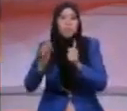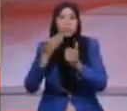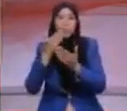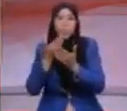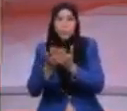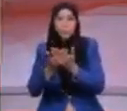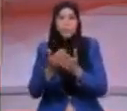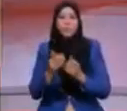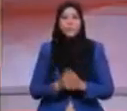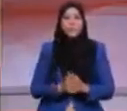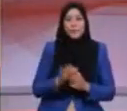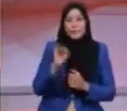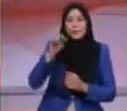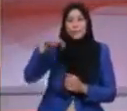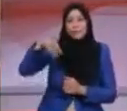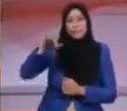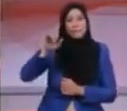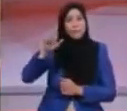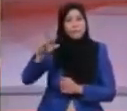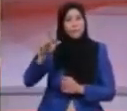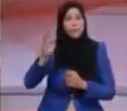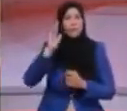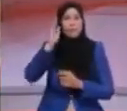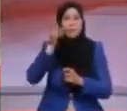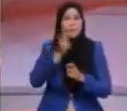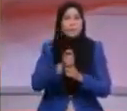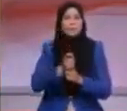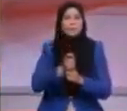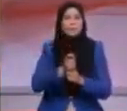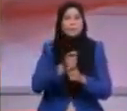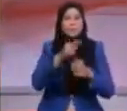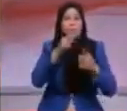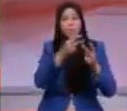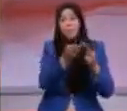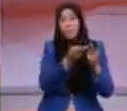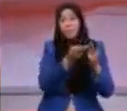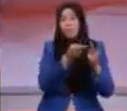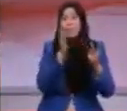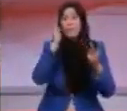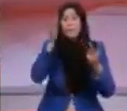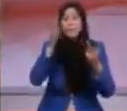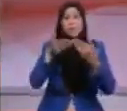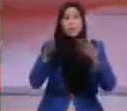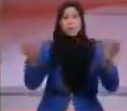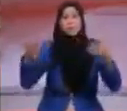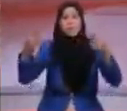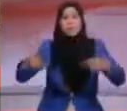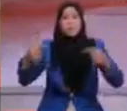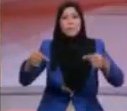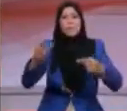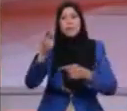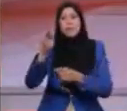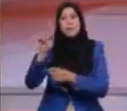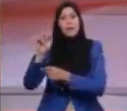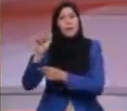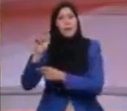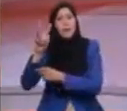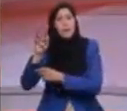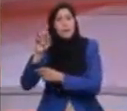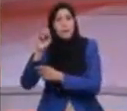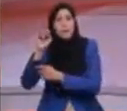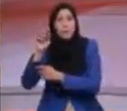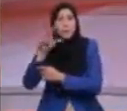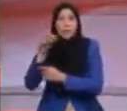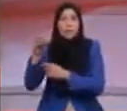politik Ball Menetapkan sasaran buat abusamah dan yuzwan marketing yang kedua bagi terbuka kau cium dan terbuka